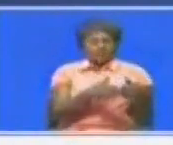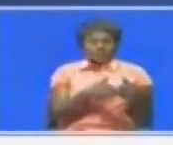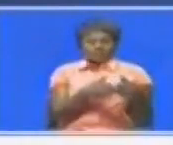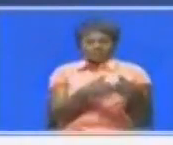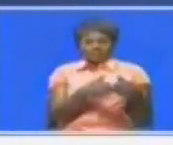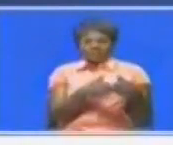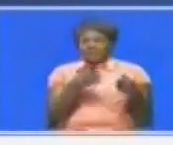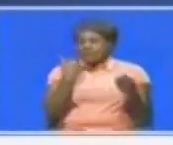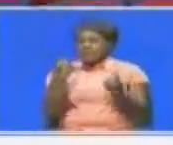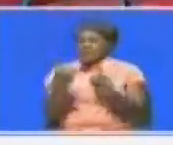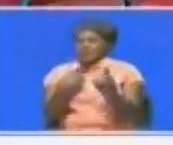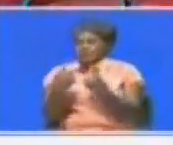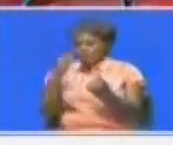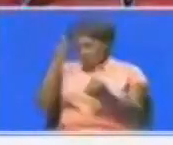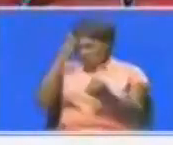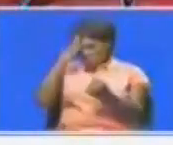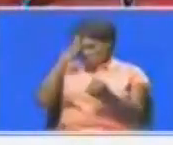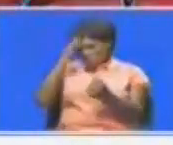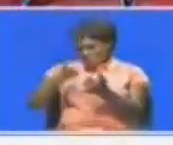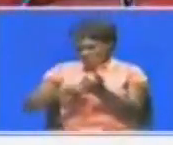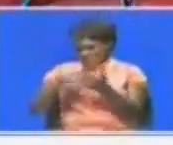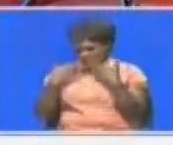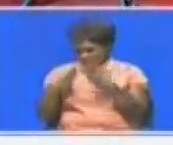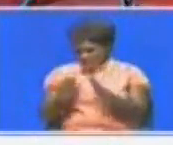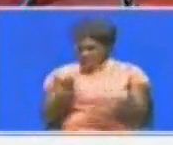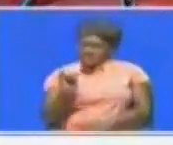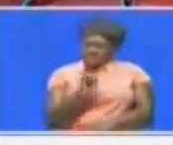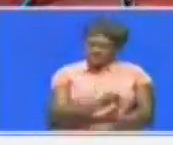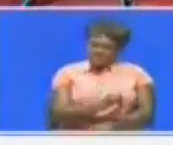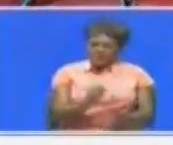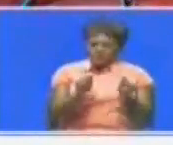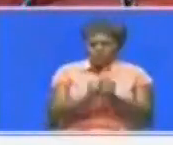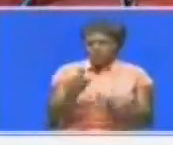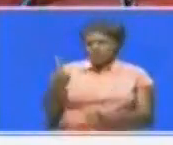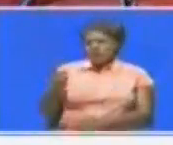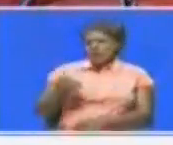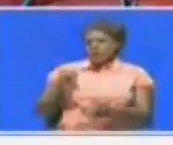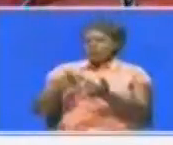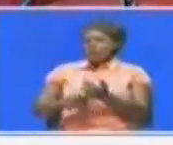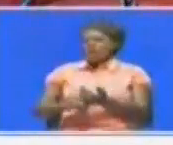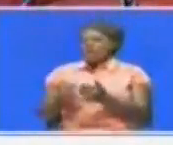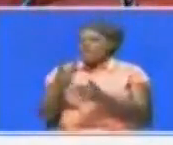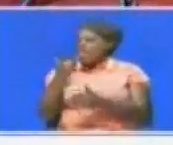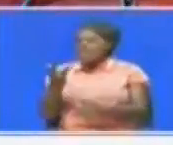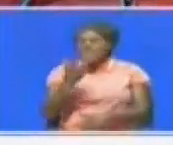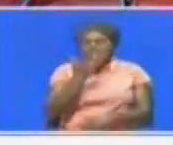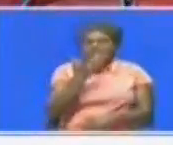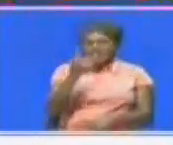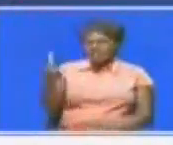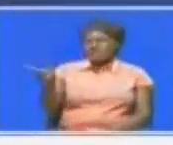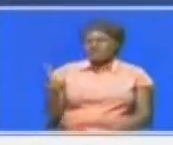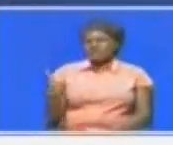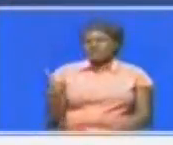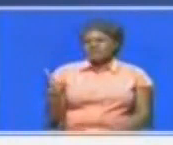yule anafaa ongeleshwe, ajue vile umeoa, tulia na sufuria moja. Wacha kuenda kwa hii nyungu, unaenda kwa hii, unaenda kwa hii. Ndio